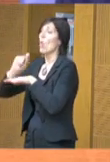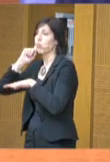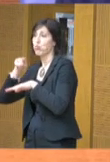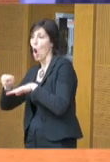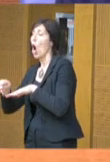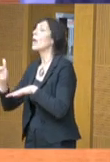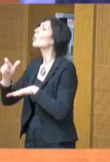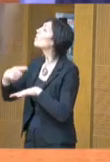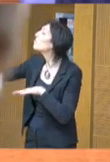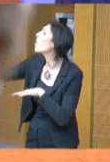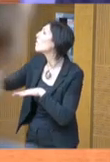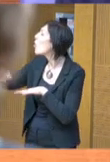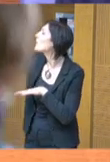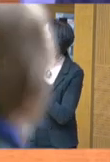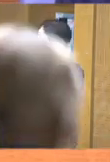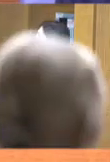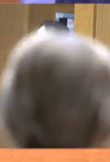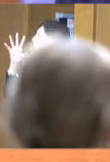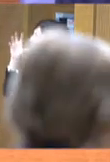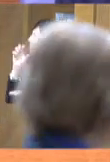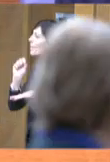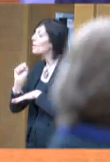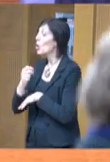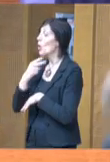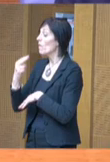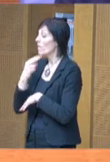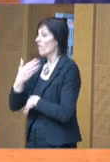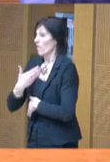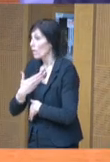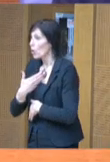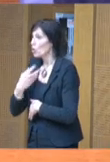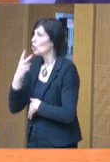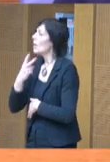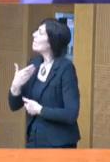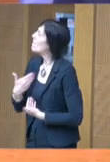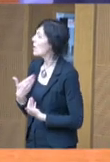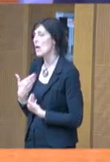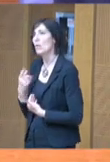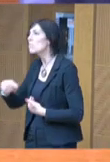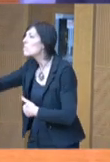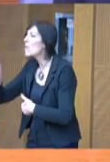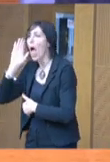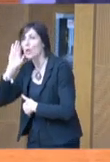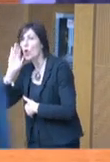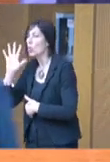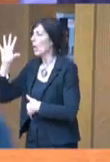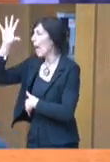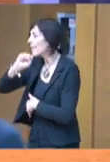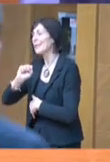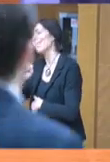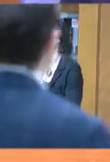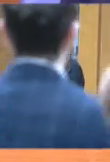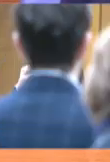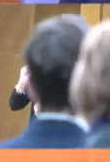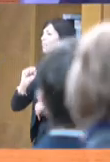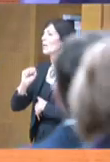sarete accorti che non sempre la nostra voce è ascoltata, non sempre è capita, e anche